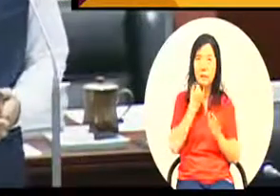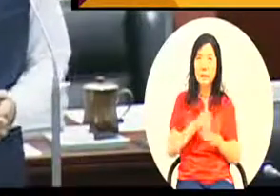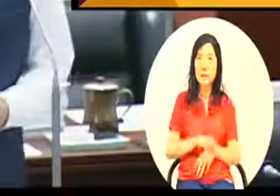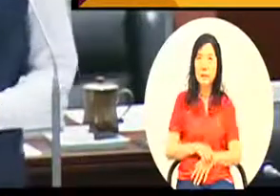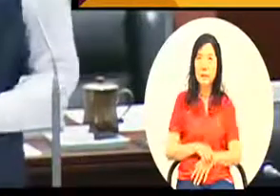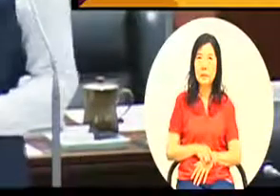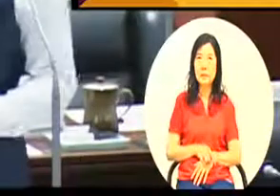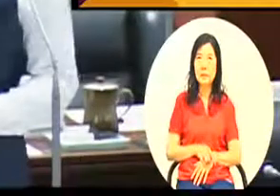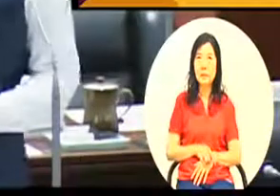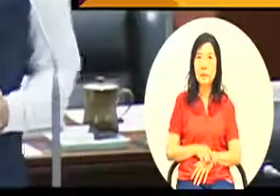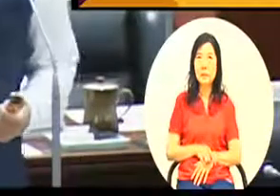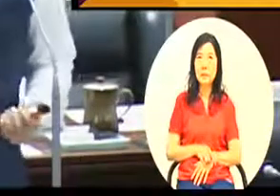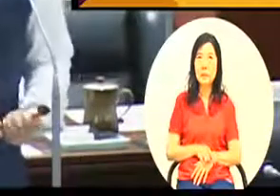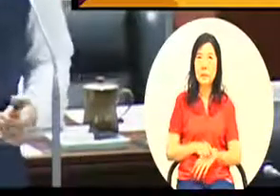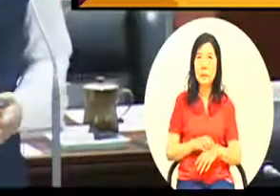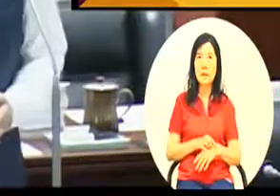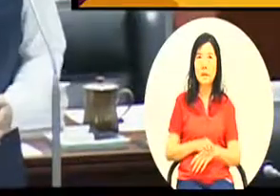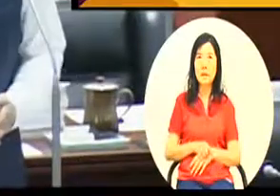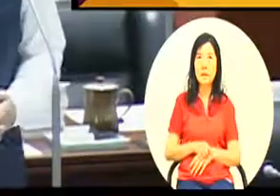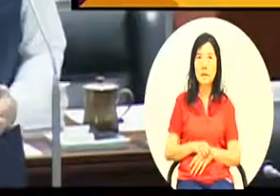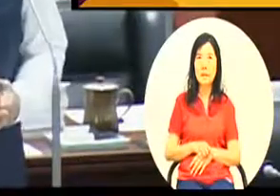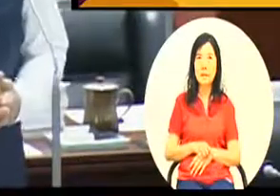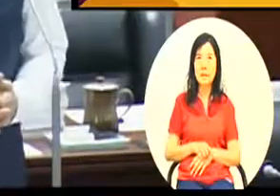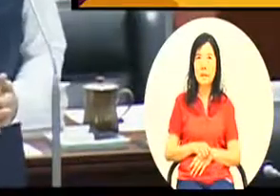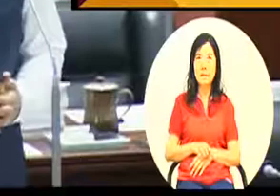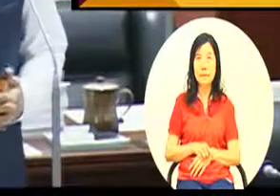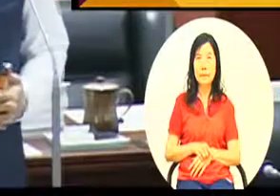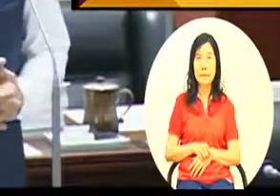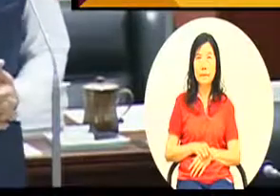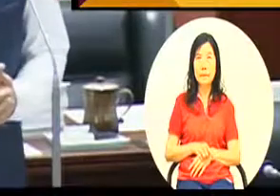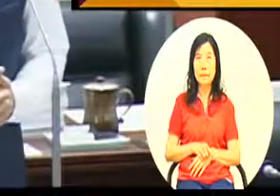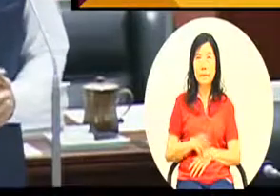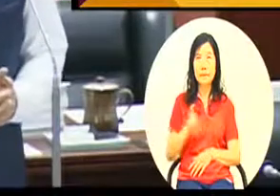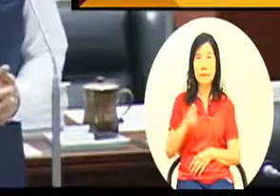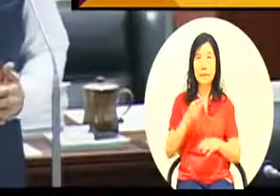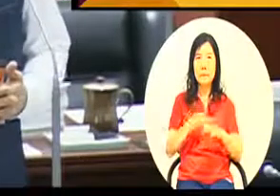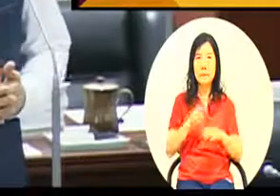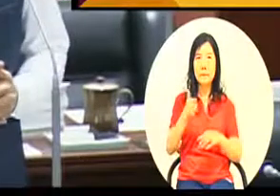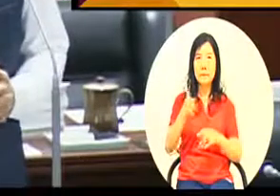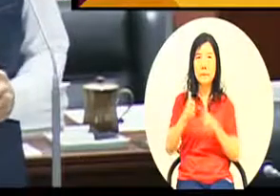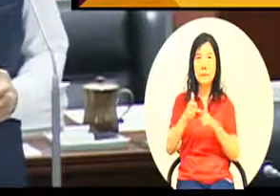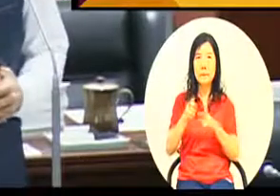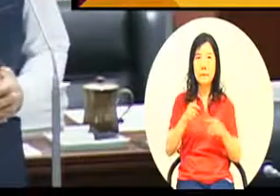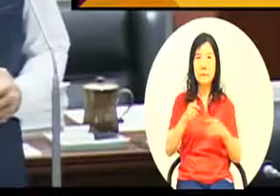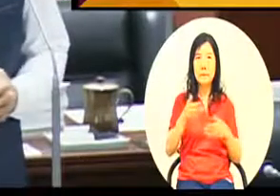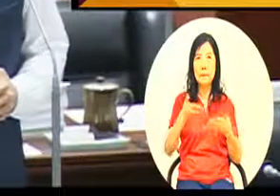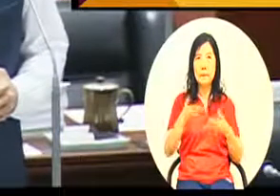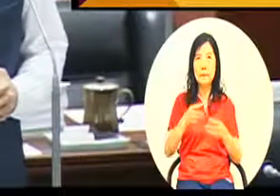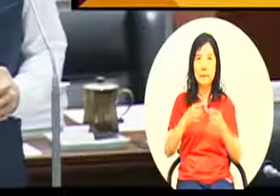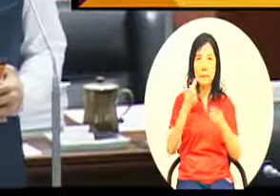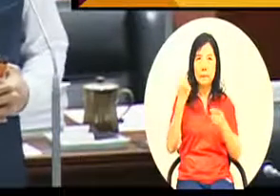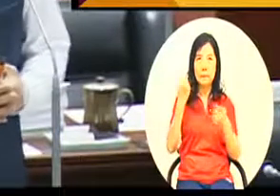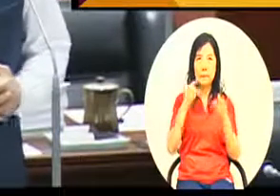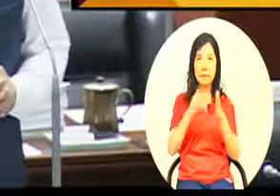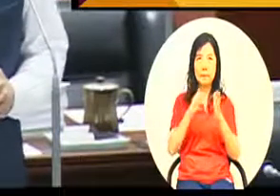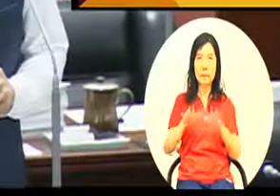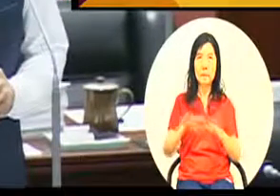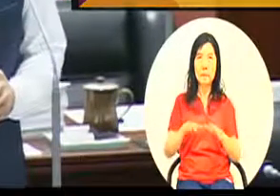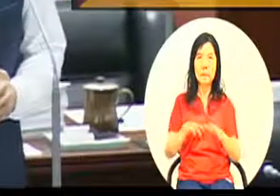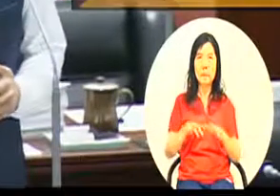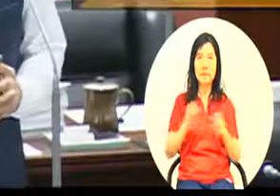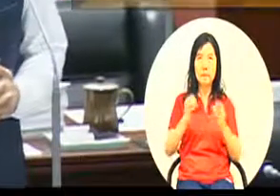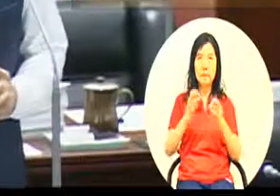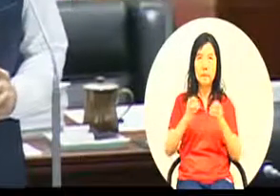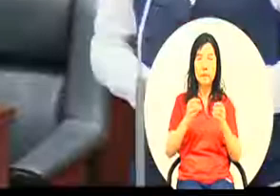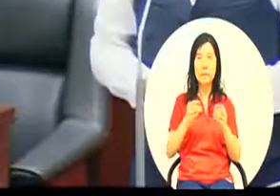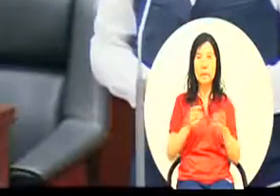请范局长。 好，请到。 好，请谢谢罗议员哦。这个问题其实从去年以来就一直讨论到现